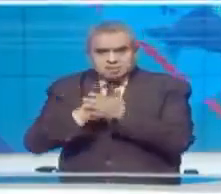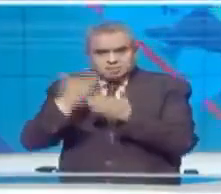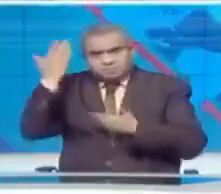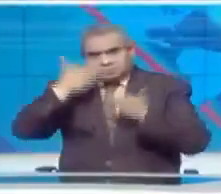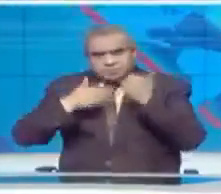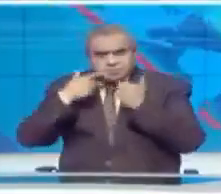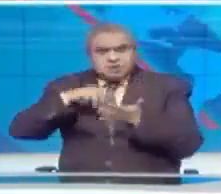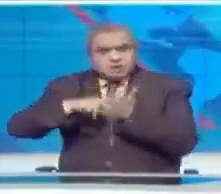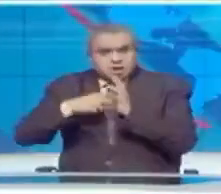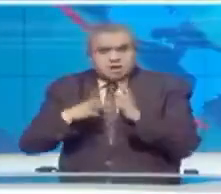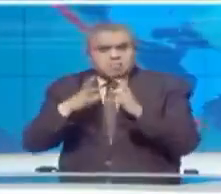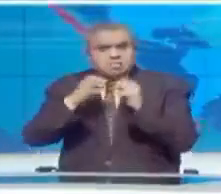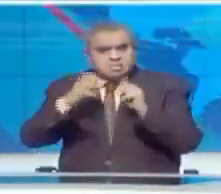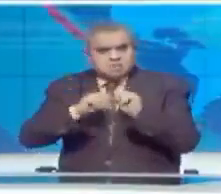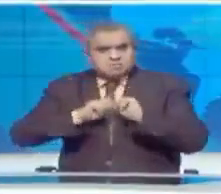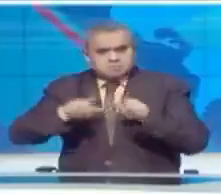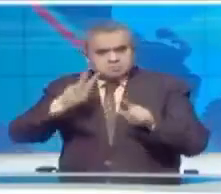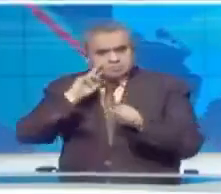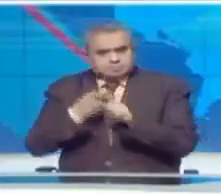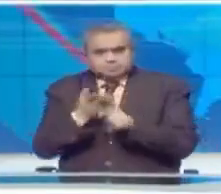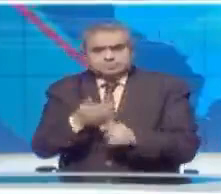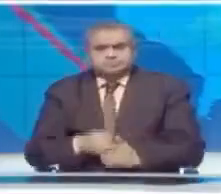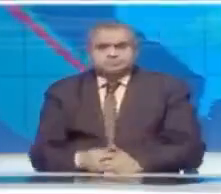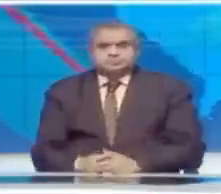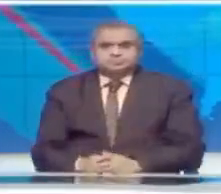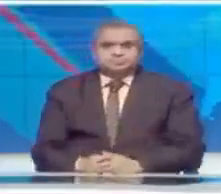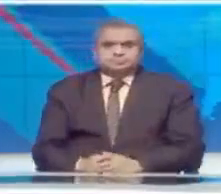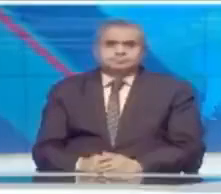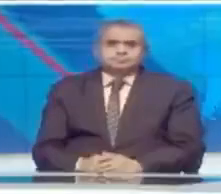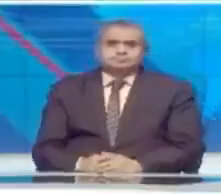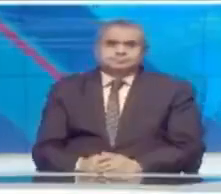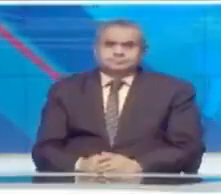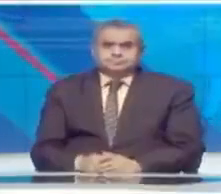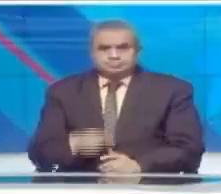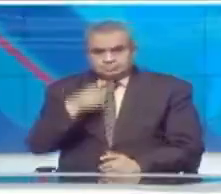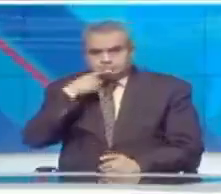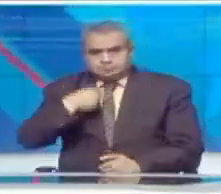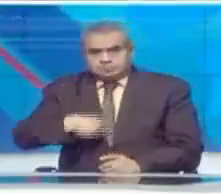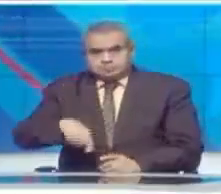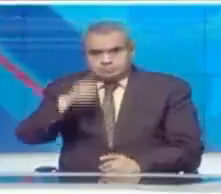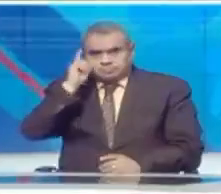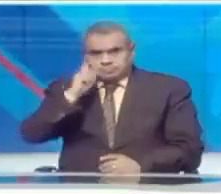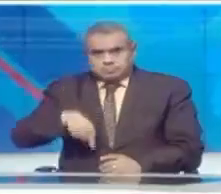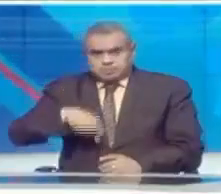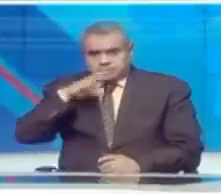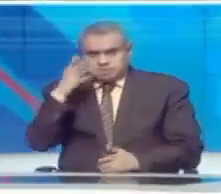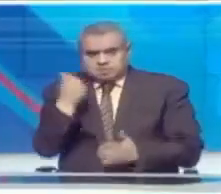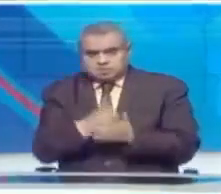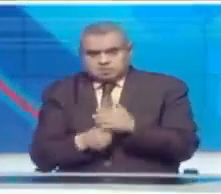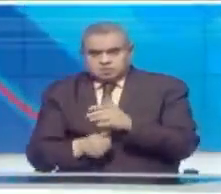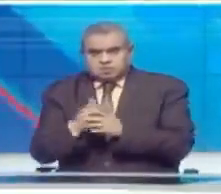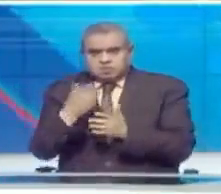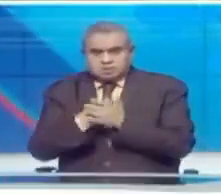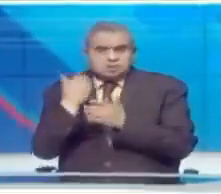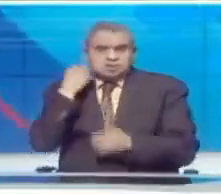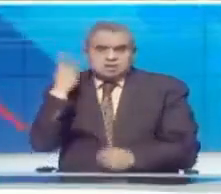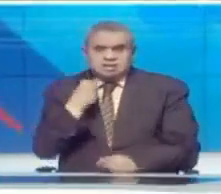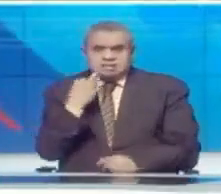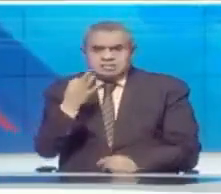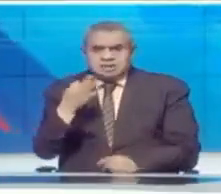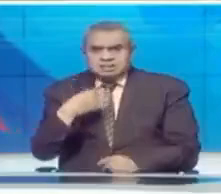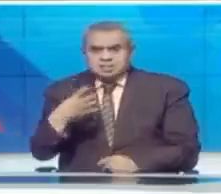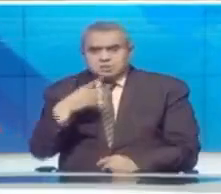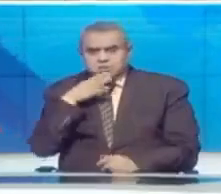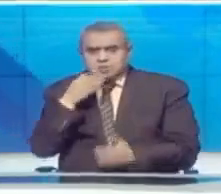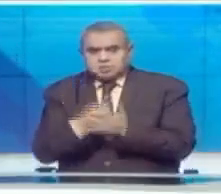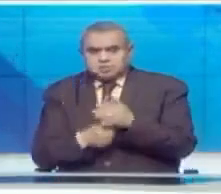لمصابي الحروب والكوارث. نتابع. خلال فعاليات المؤتمر الصحفي للمؤتمر الدولي 43 للجمعية